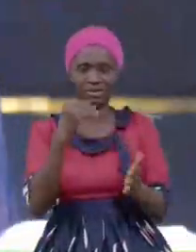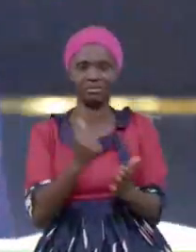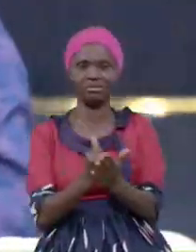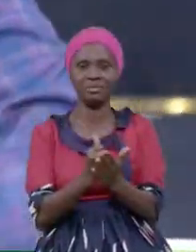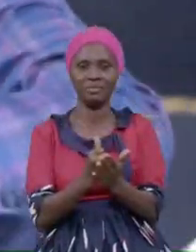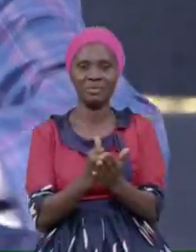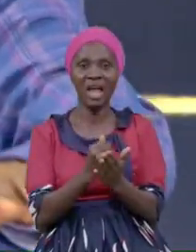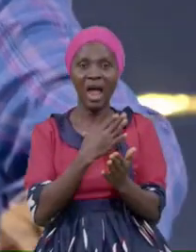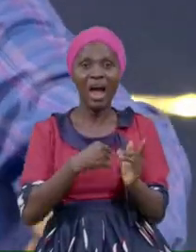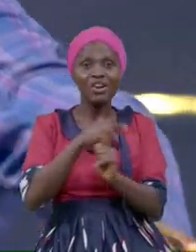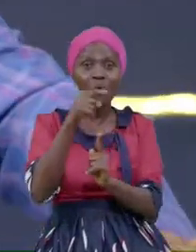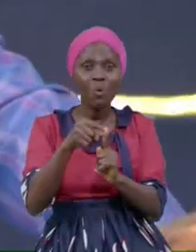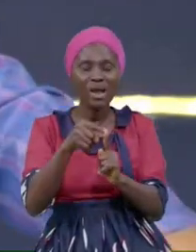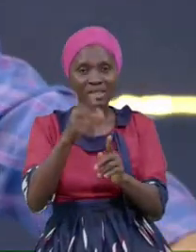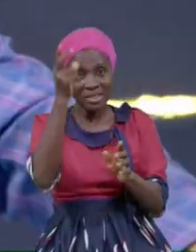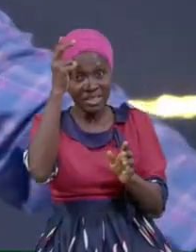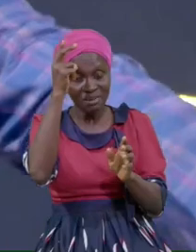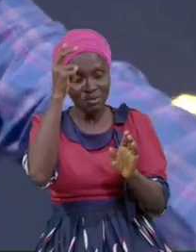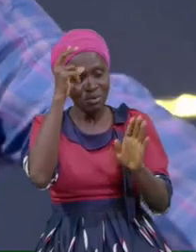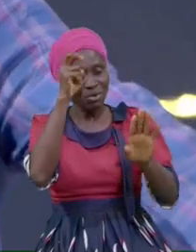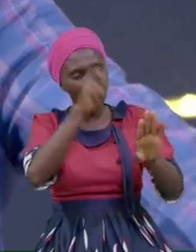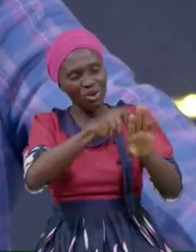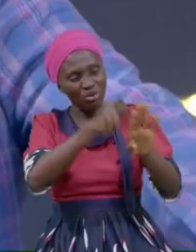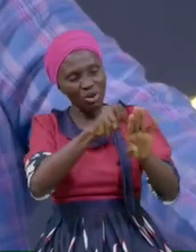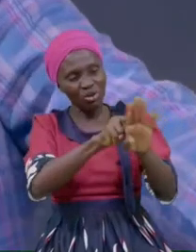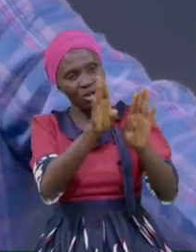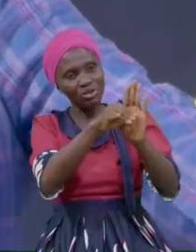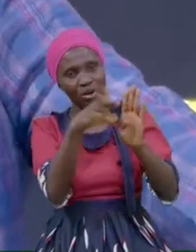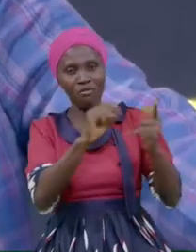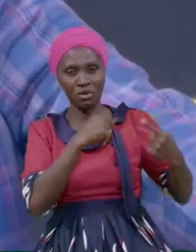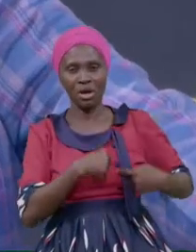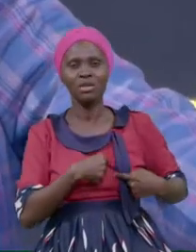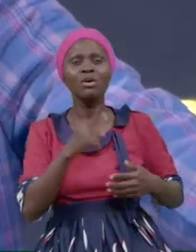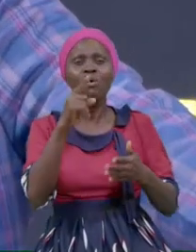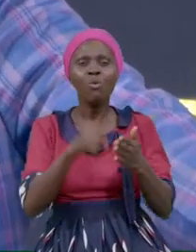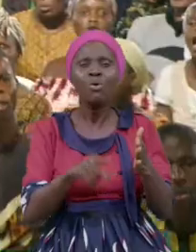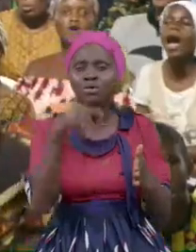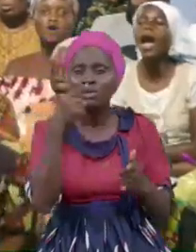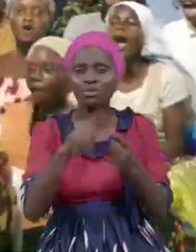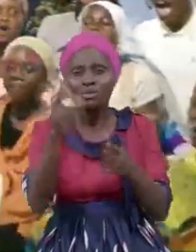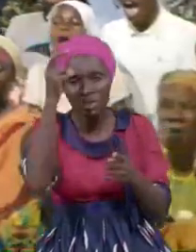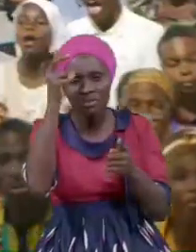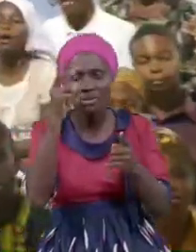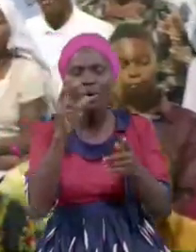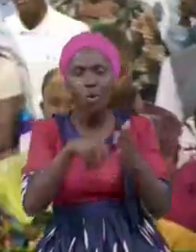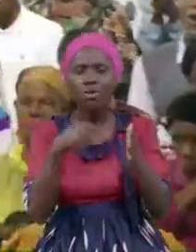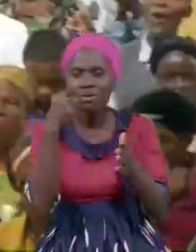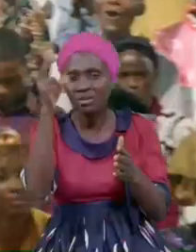porte, qu'est-ce que tu vas dire? Dis ce nom tel que tu vas le dire pour que je t'entende.